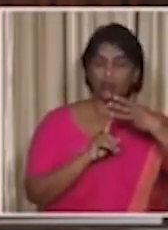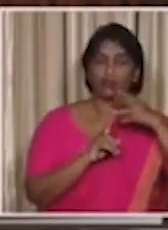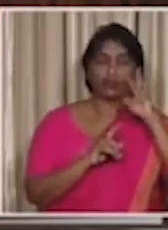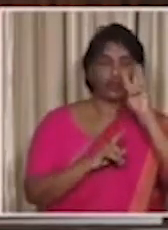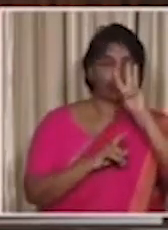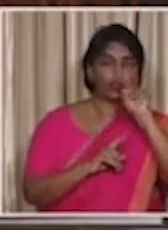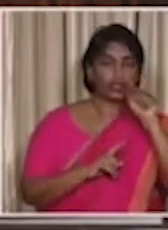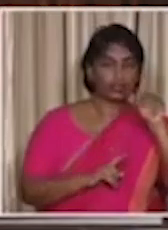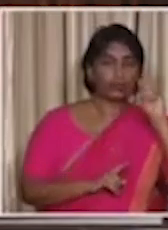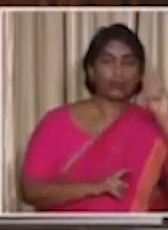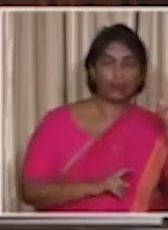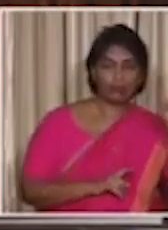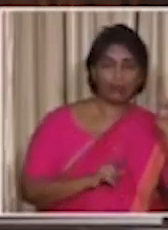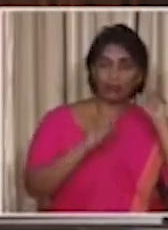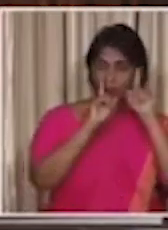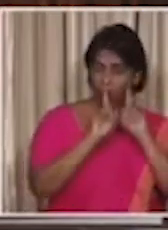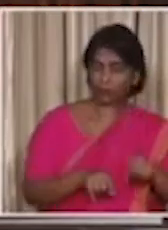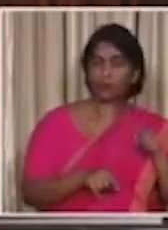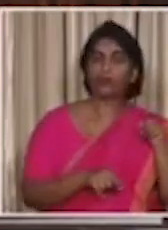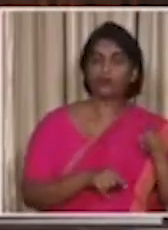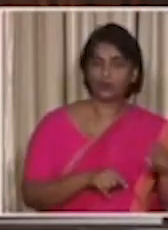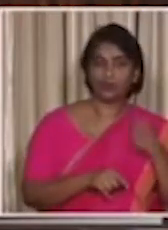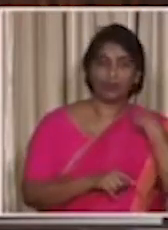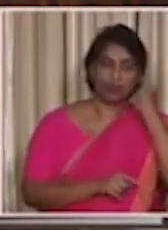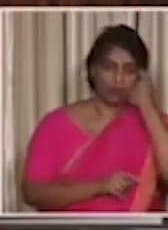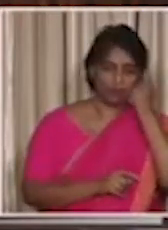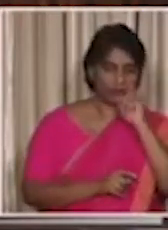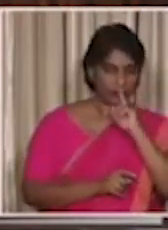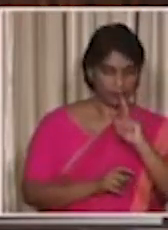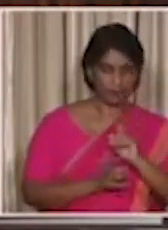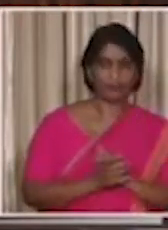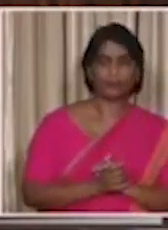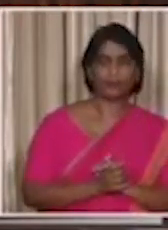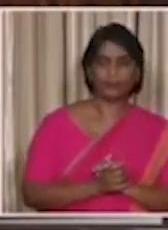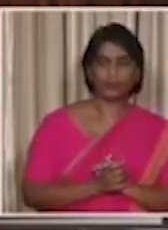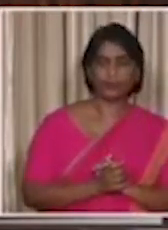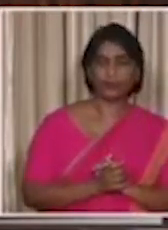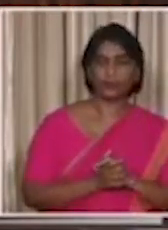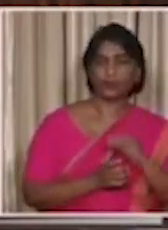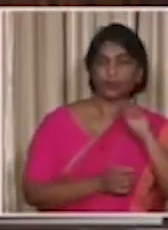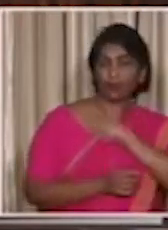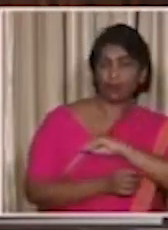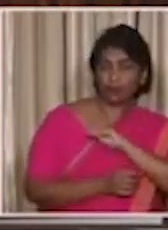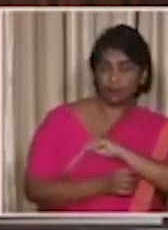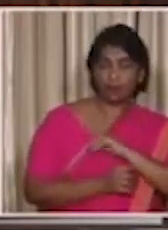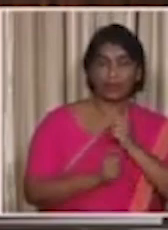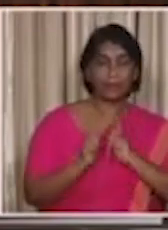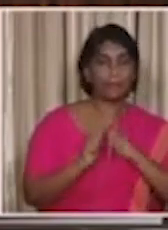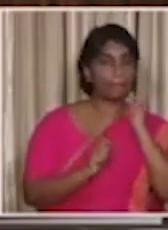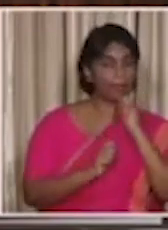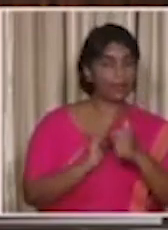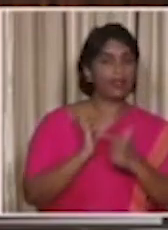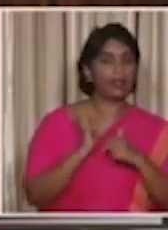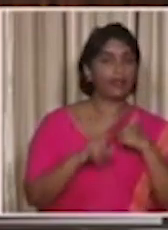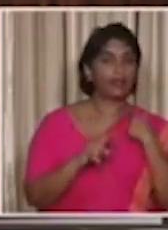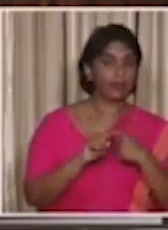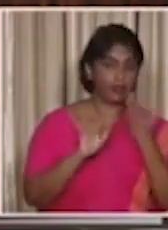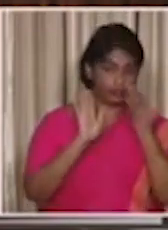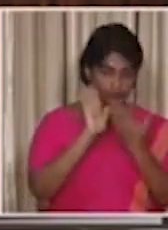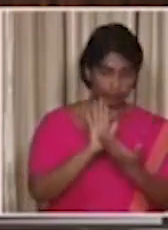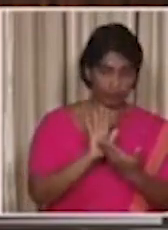3.3 වගන්තිය යටතේ මෙන්න මෙහෙම අදහස් සඳහන් වෙනවා. උපයන විට ගෙවීමේ බදු ක්‍රමය යළි හඳුන්වා